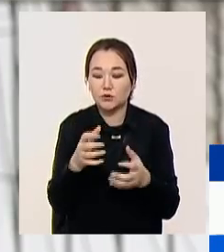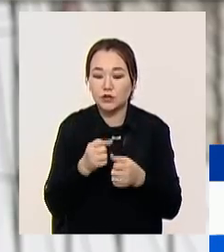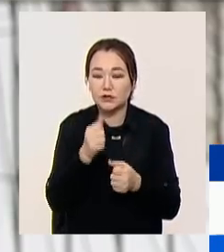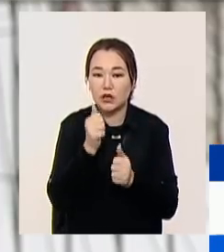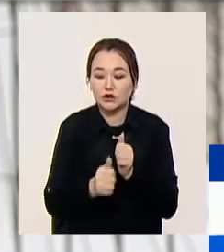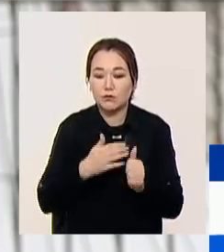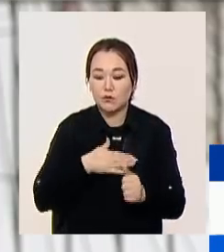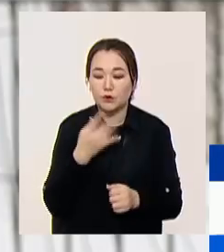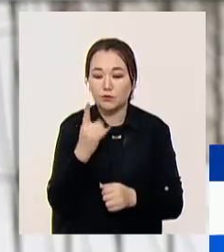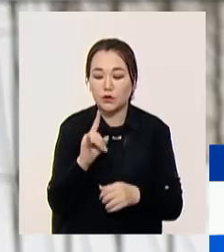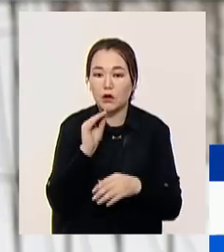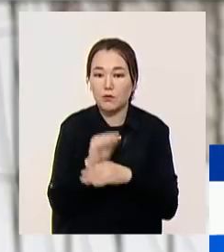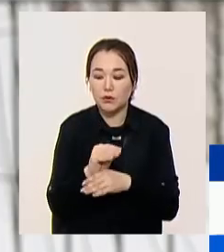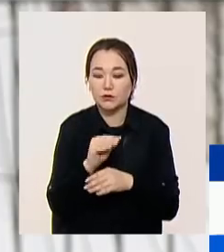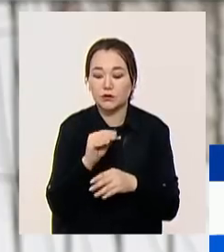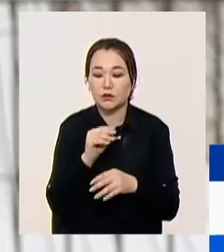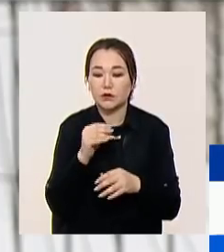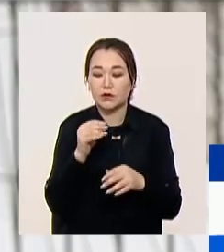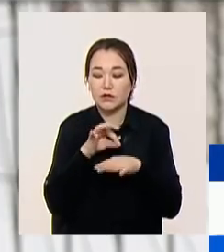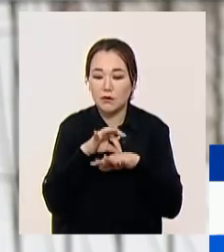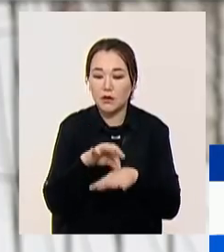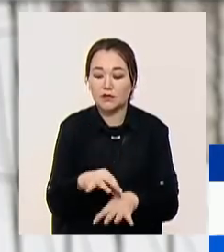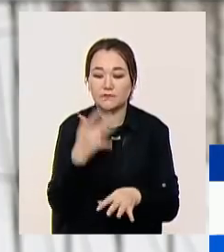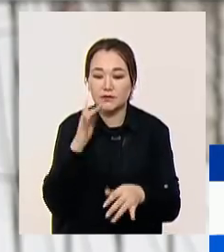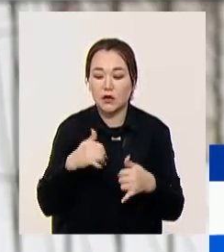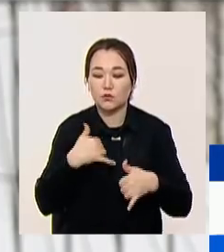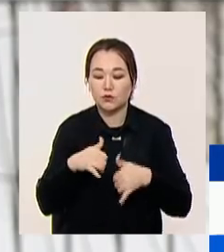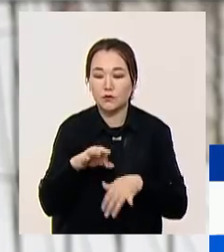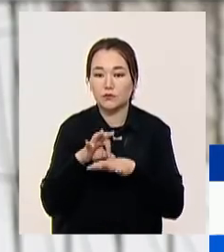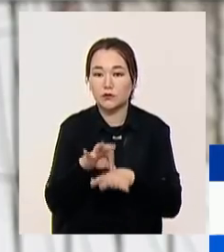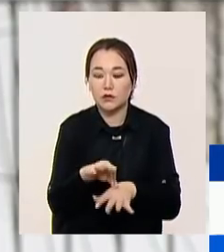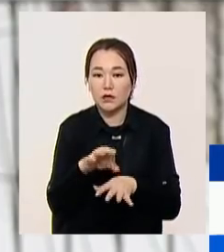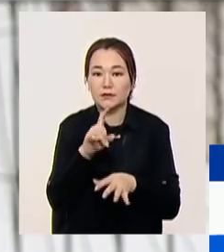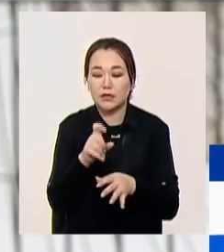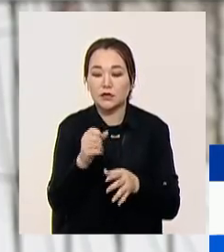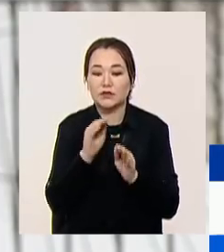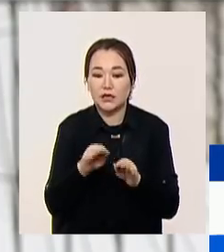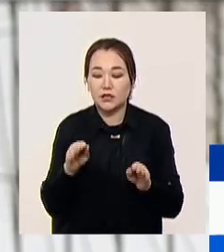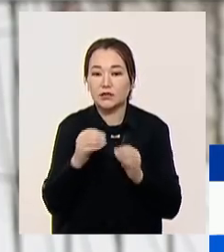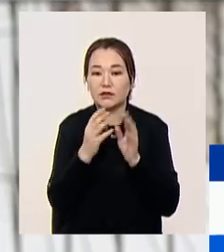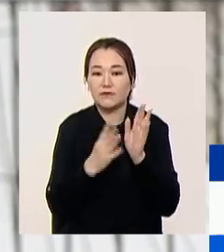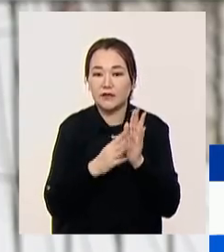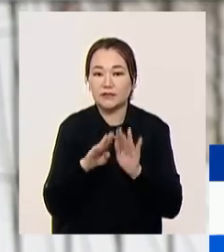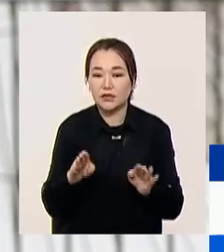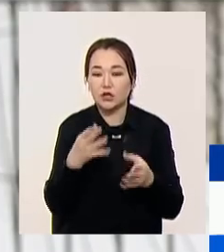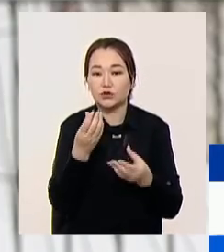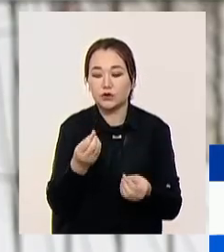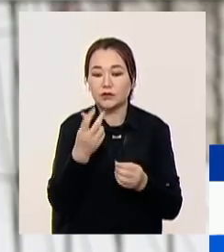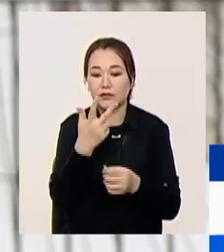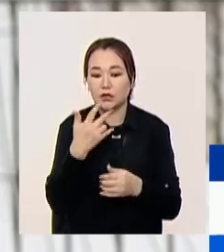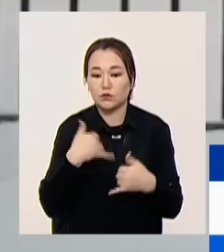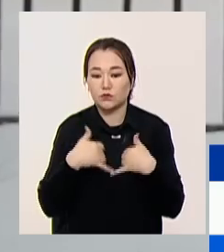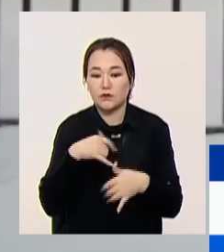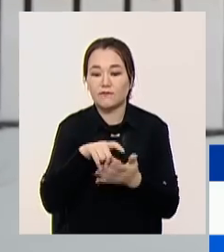моим ребенком идет дополнительно тьютор, то есть сопровождающий педагог. Получается, помимо детей, 19 детей, еще 3